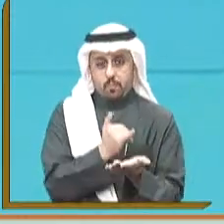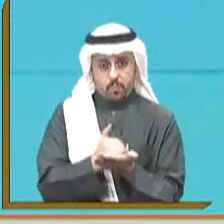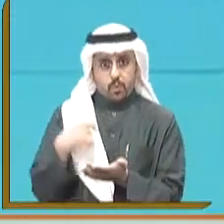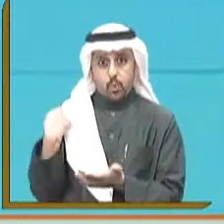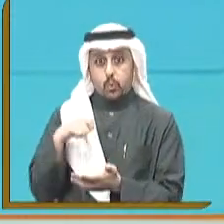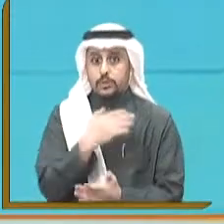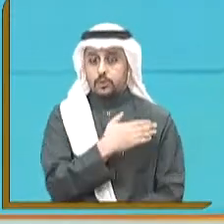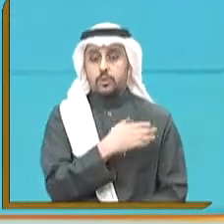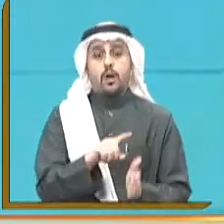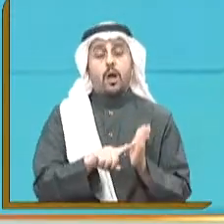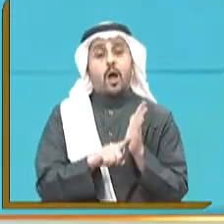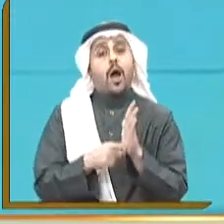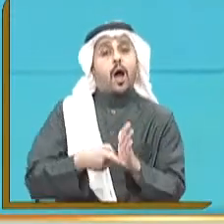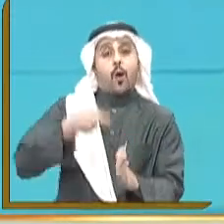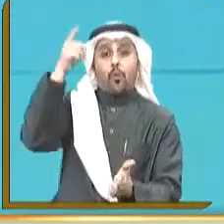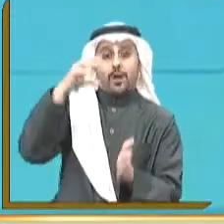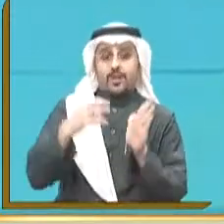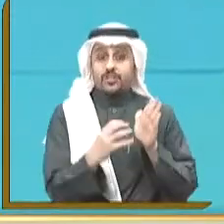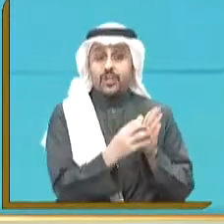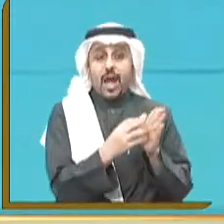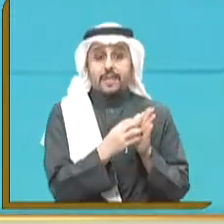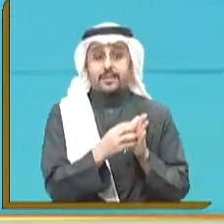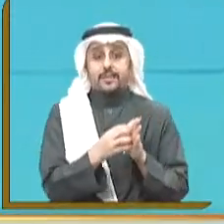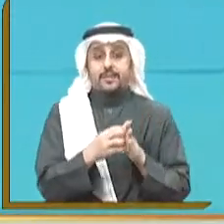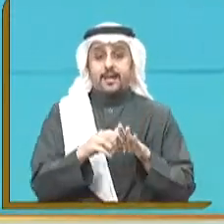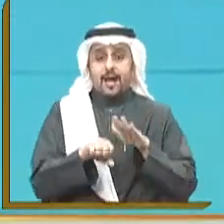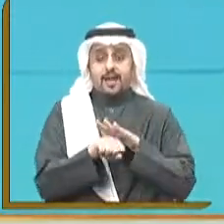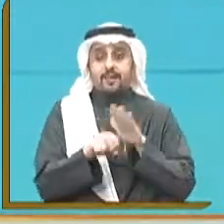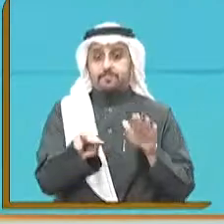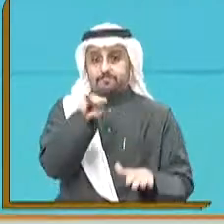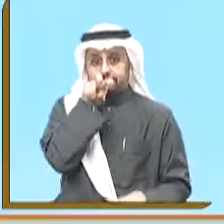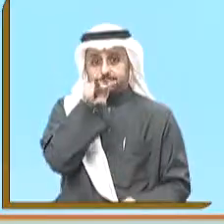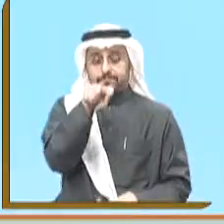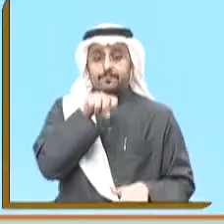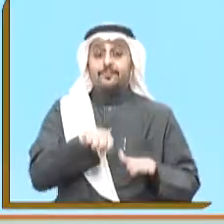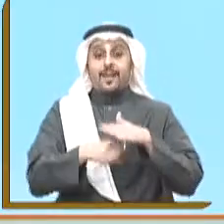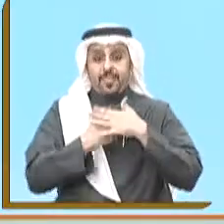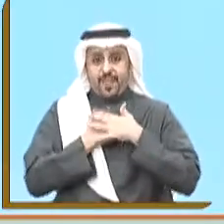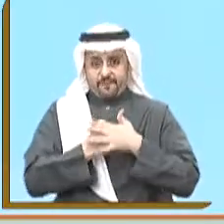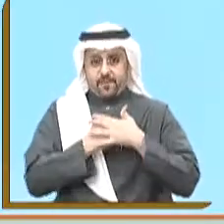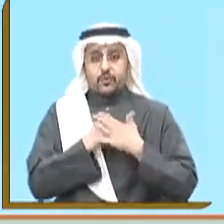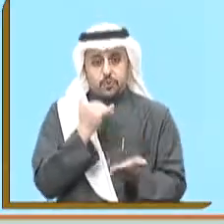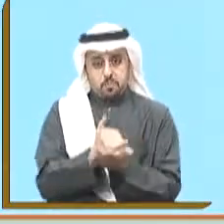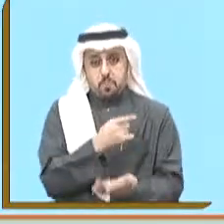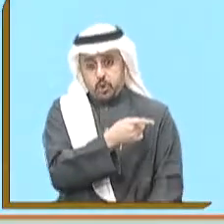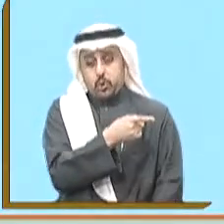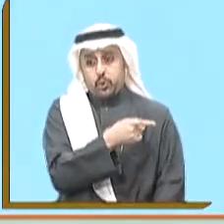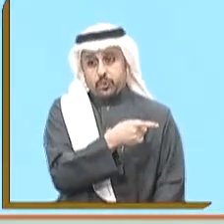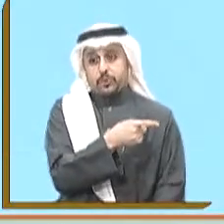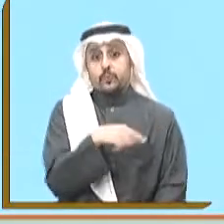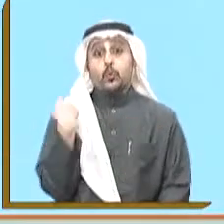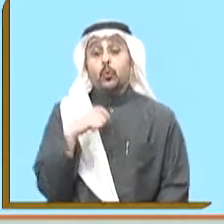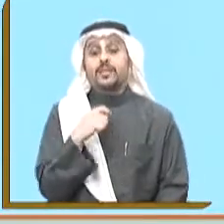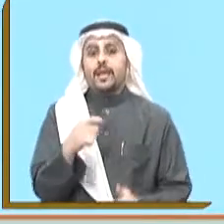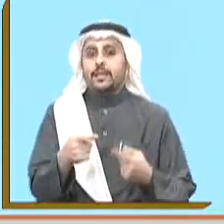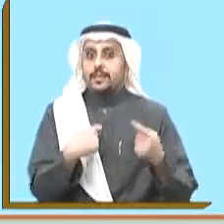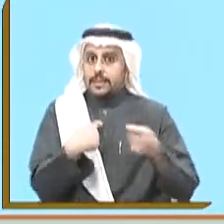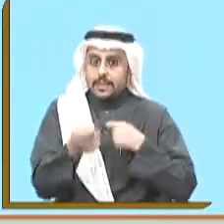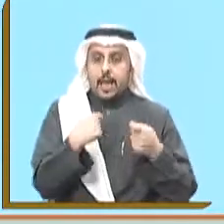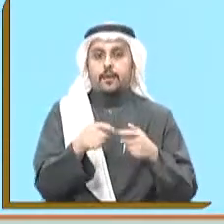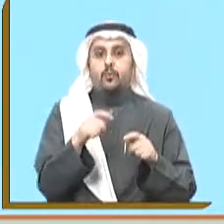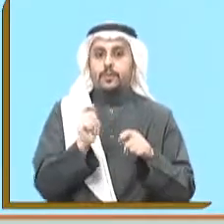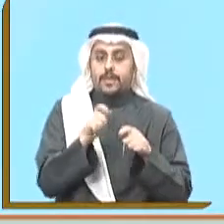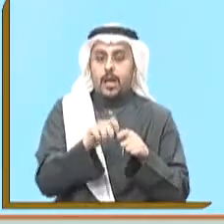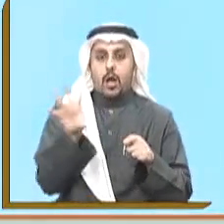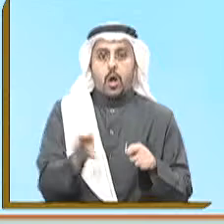دشن اليوم أول جهاز تنفس يخدم وحدة العناية المركزة محلية التصنيع ضمن شراكات وزارتي الاستثمار والصناعة